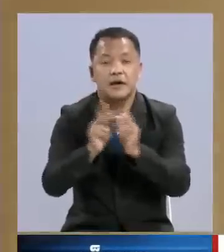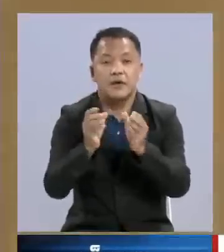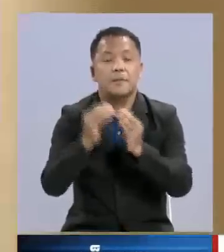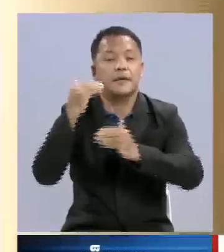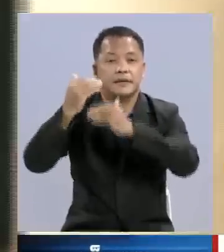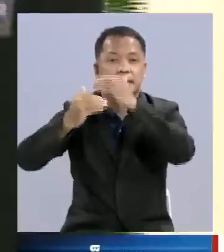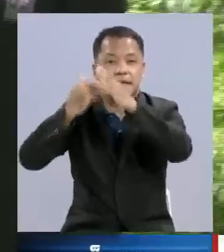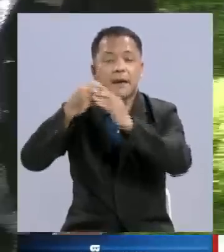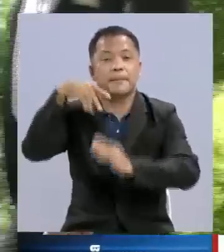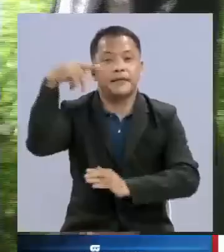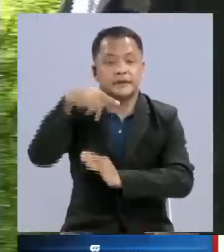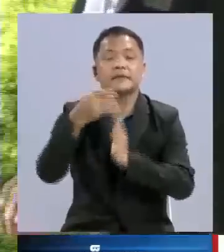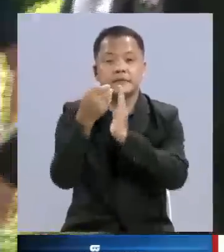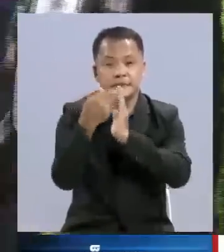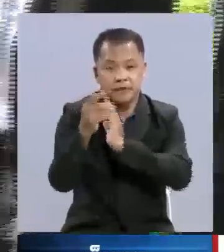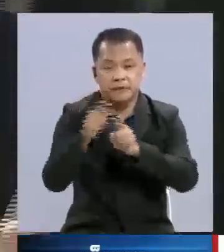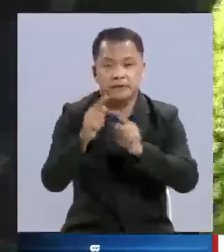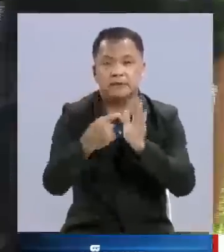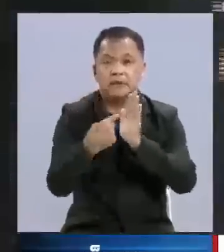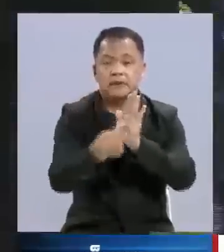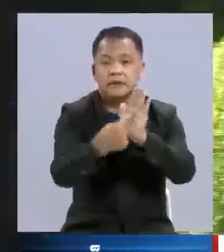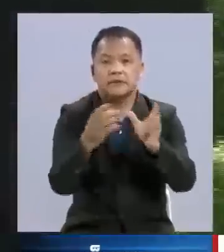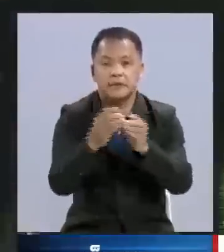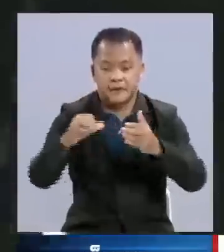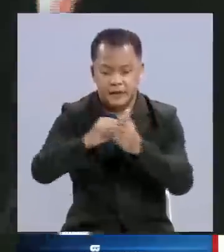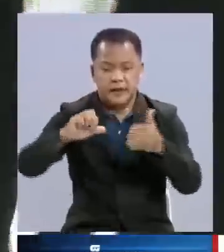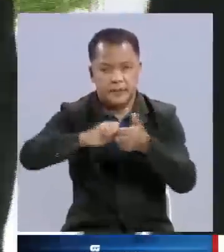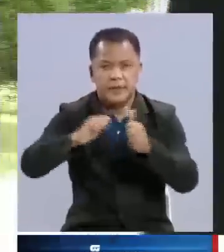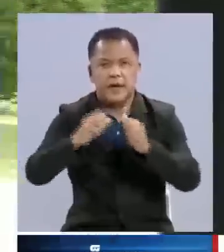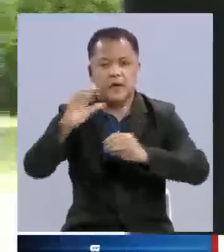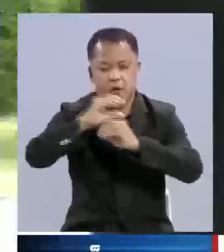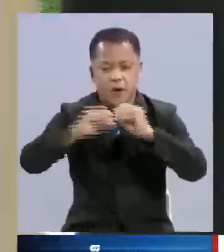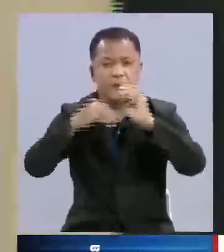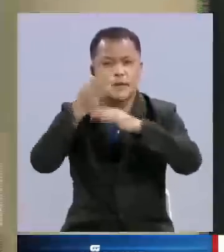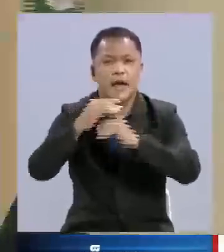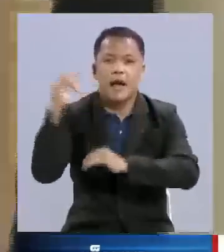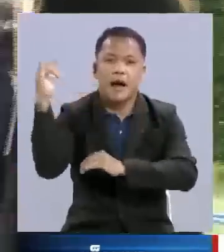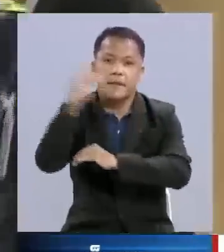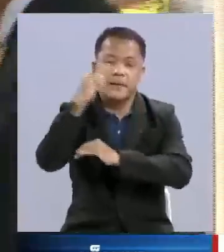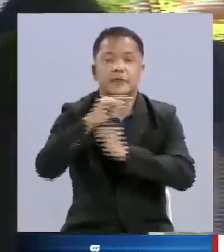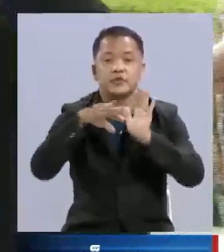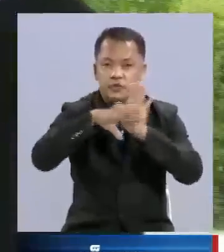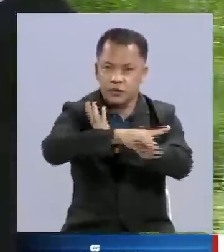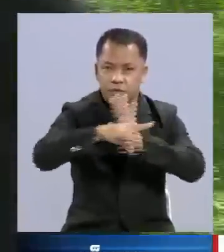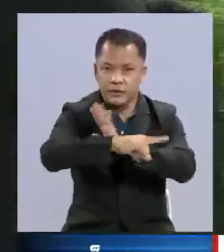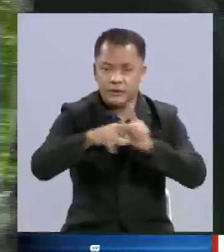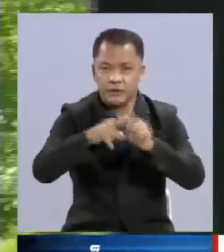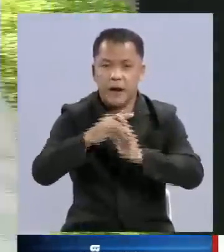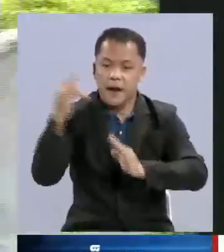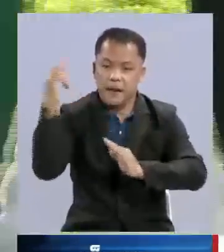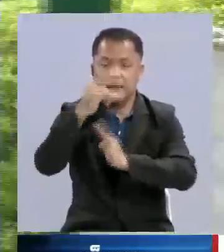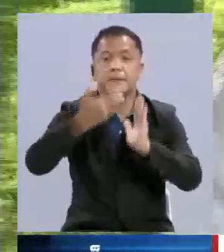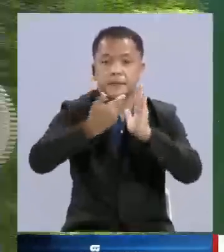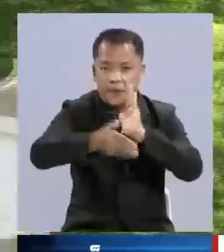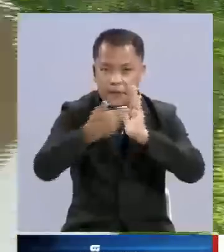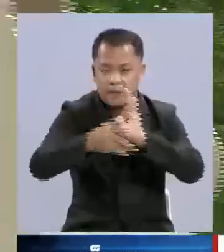าพิเศษภาคตะวันออกนะครับเสนอรายงานผลการแก้ไขปัญหาโครงการพัฒนาสนามบินอุตภเปาแล้วก็เมืองการบินภาคตะวัน